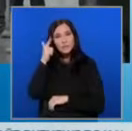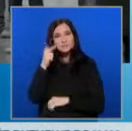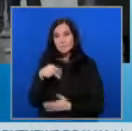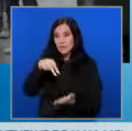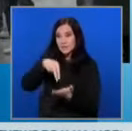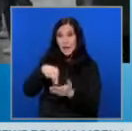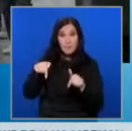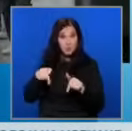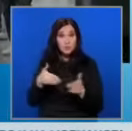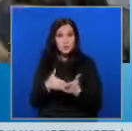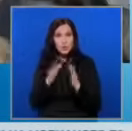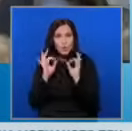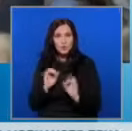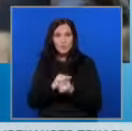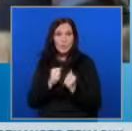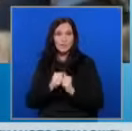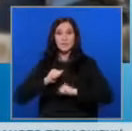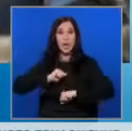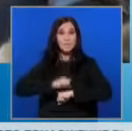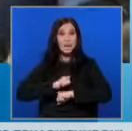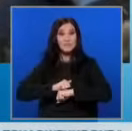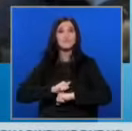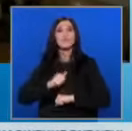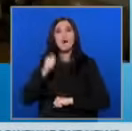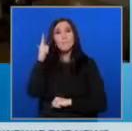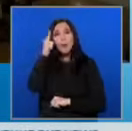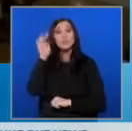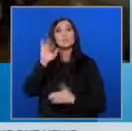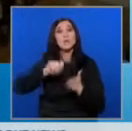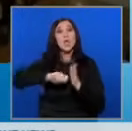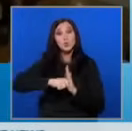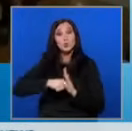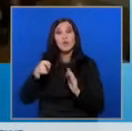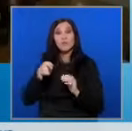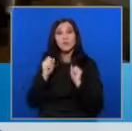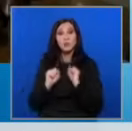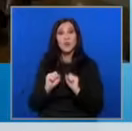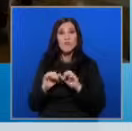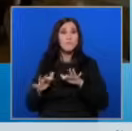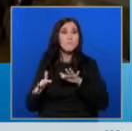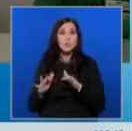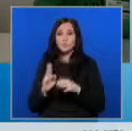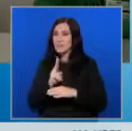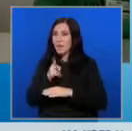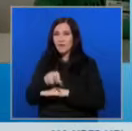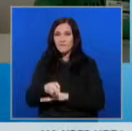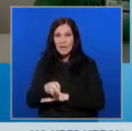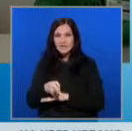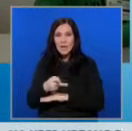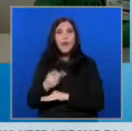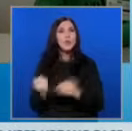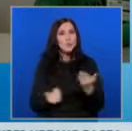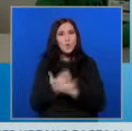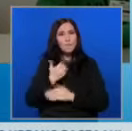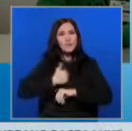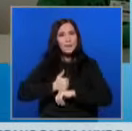тук, защото именно борбата за кметството в Белград ще бъде ключова. Тук се очаква да може би да влезе нов кмет,